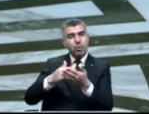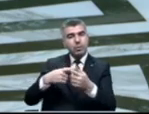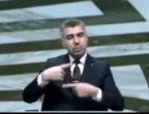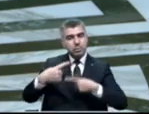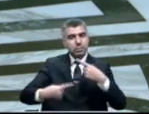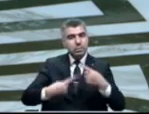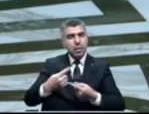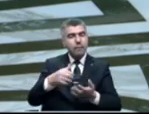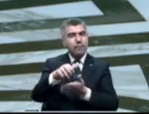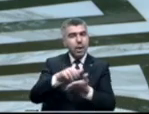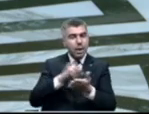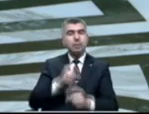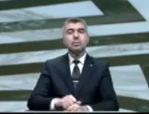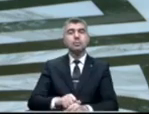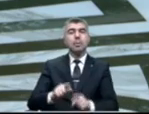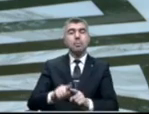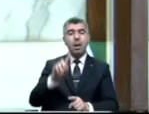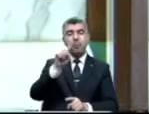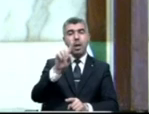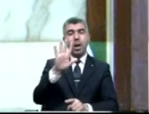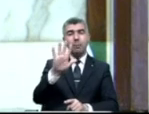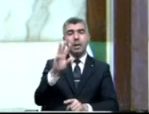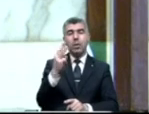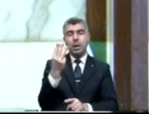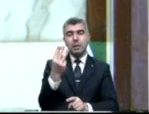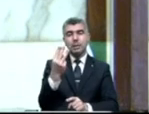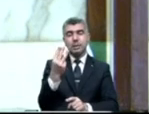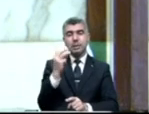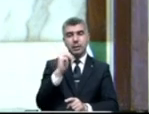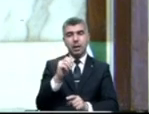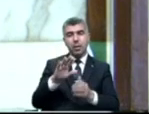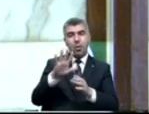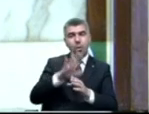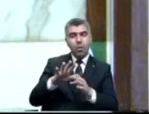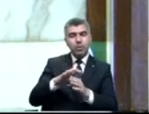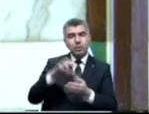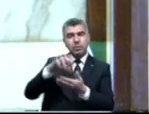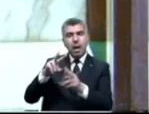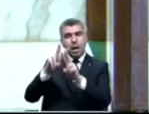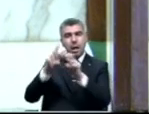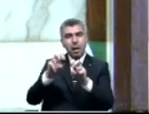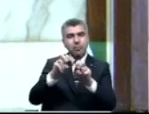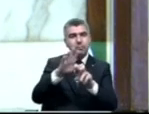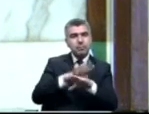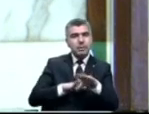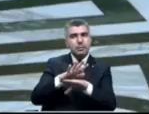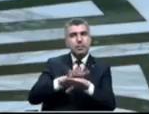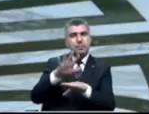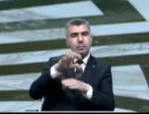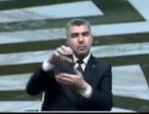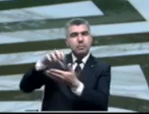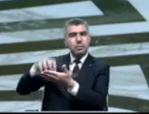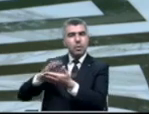الفلاحية، إرساء 132 وحدة حديثة لتثمين المنتوجات الفلاحية. وعلى الصعيد الاجتماعي مكنت